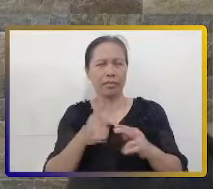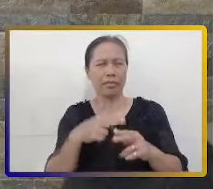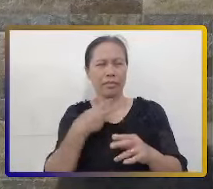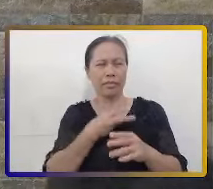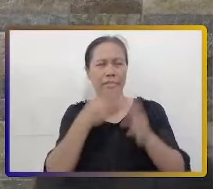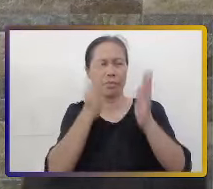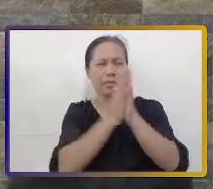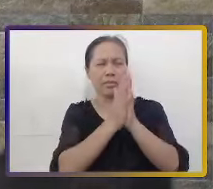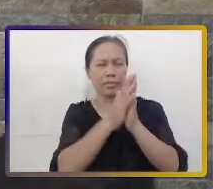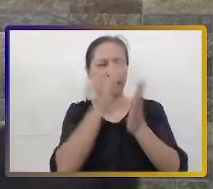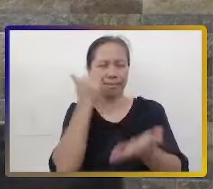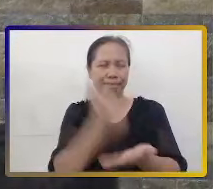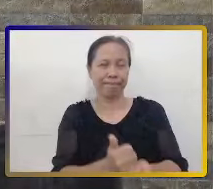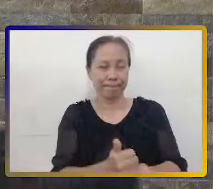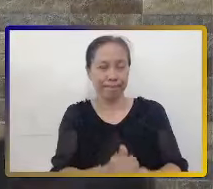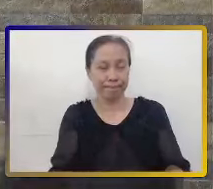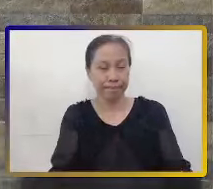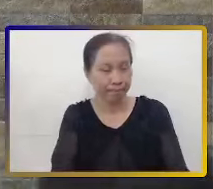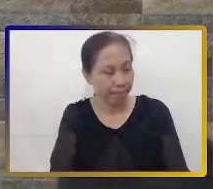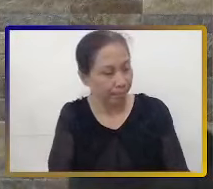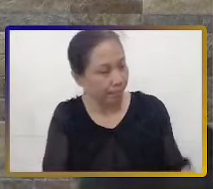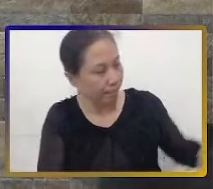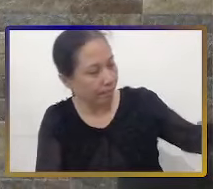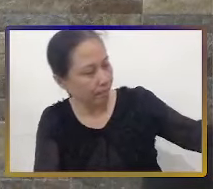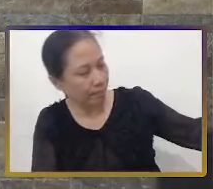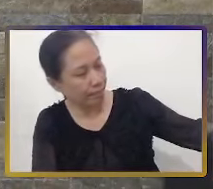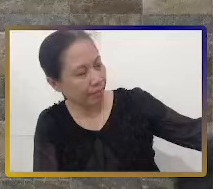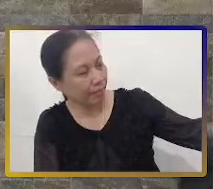pangalan Amen all thank pleas